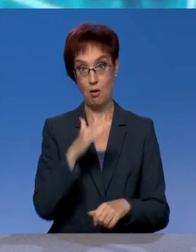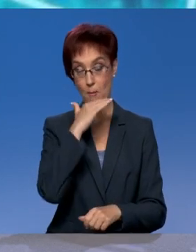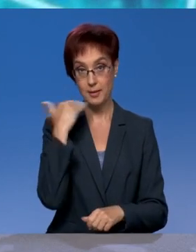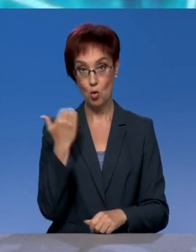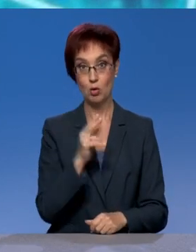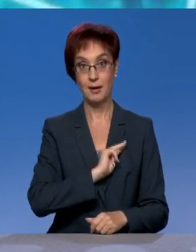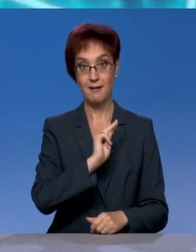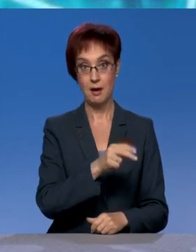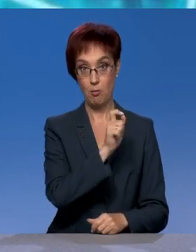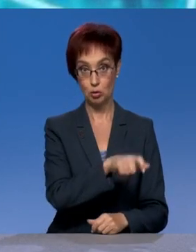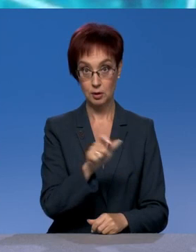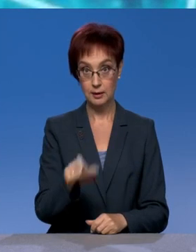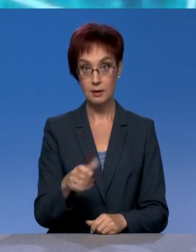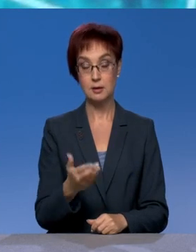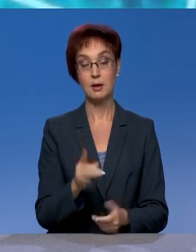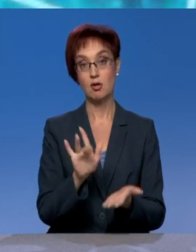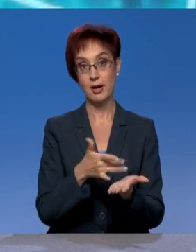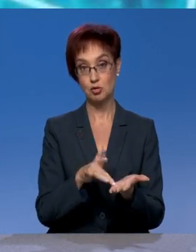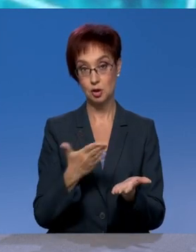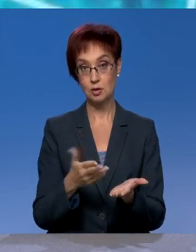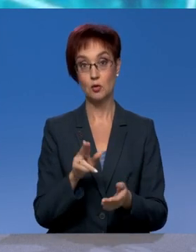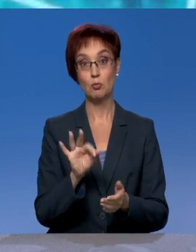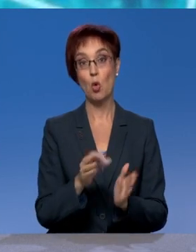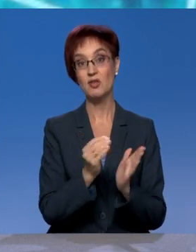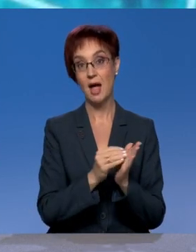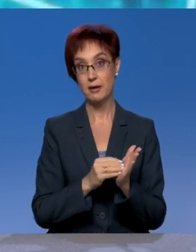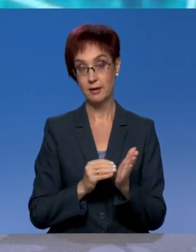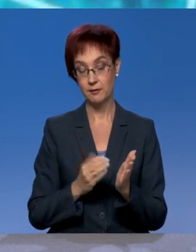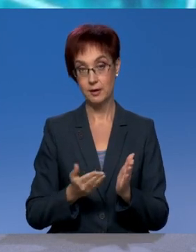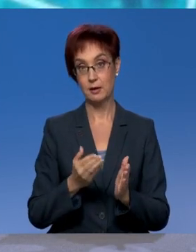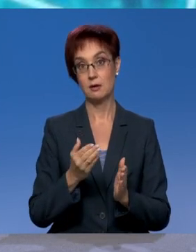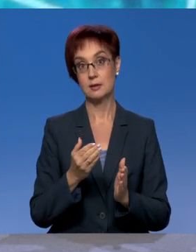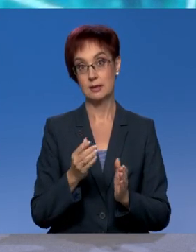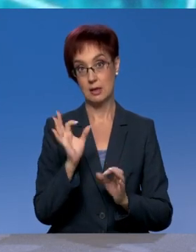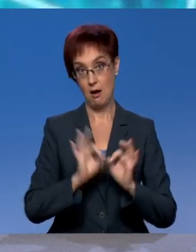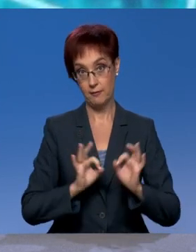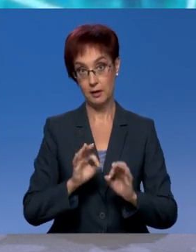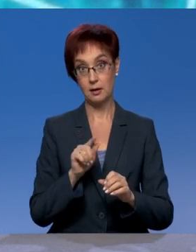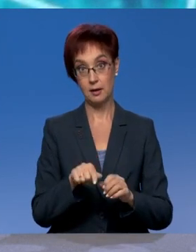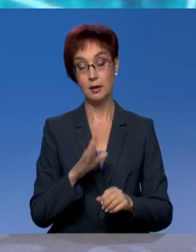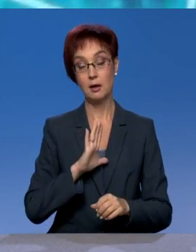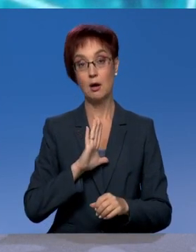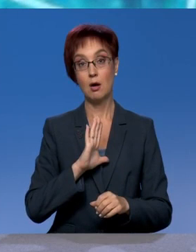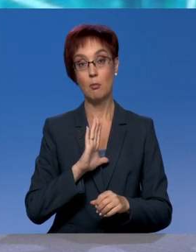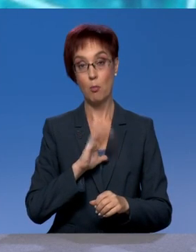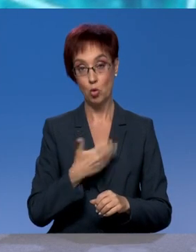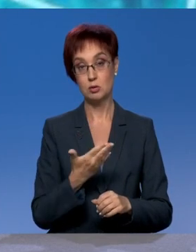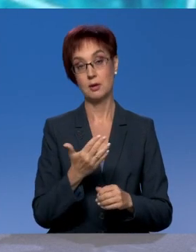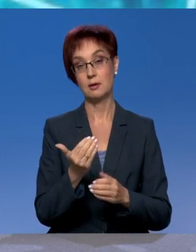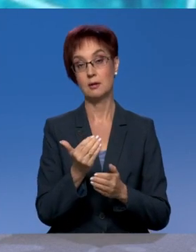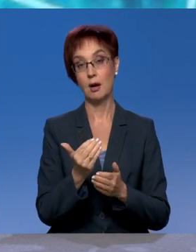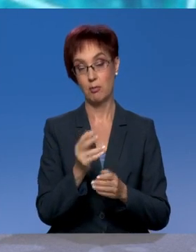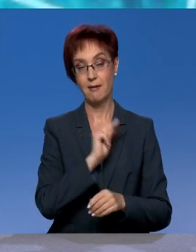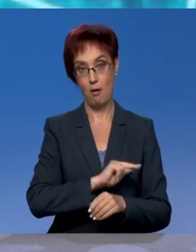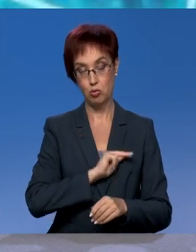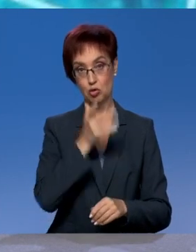только по тарифной ставке, и таким образом отработанные внеурочные часы оплачиваются в заниженном объеме, хотя по Трудовому кодексу должны компенсироваться